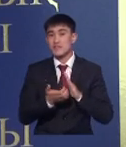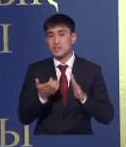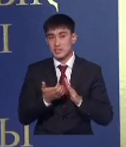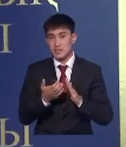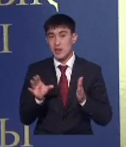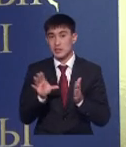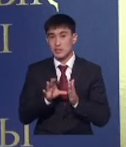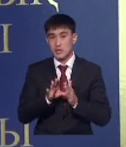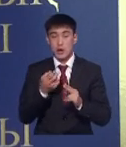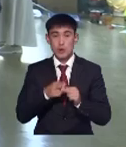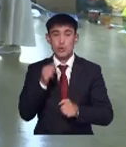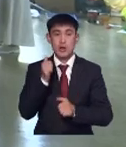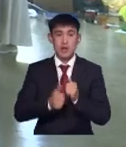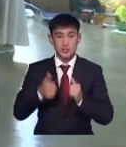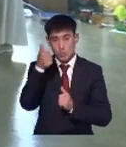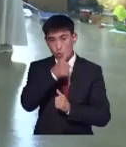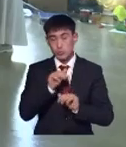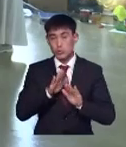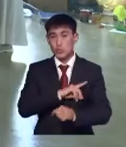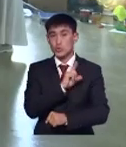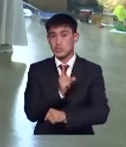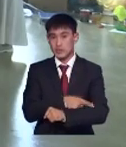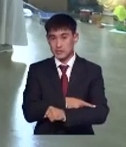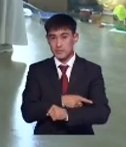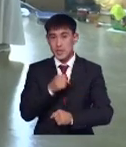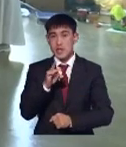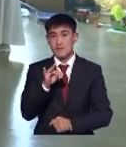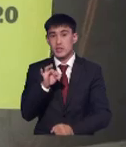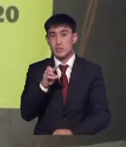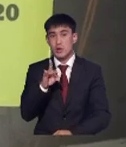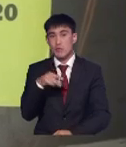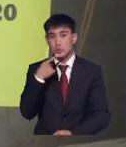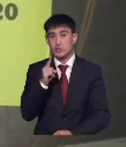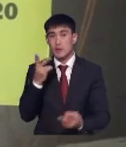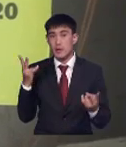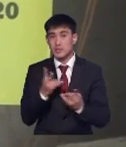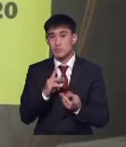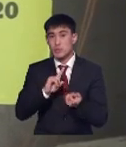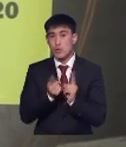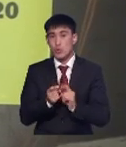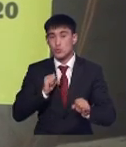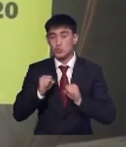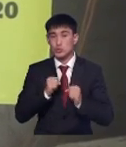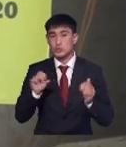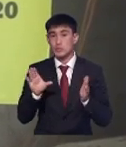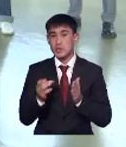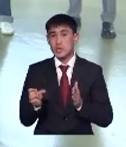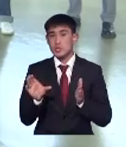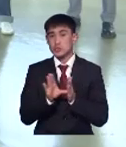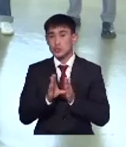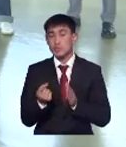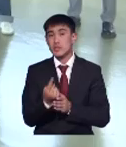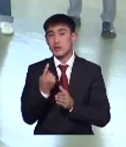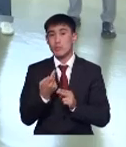дефицитом электроэнергии, который с каждым годом только усиливается. Евгений Ермаков подчеркнул необходимость перехода к устойчивым